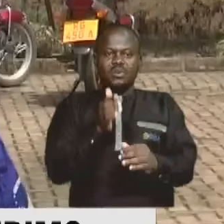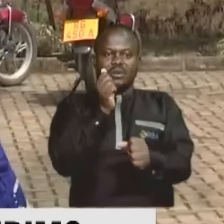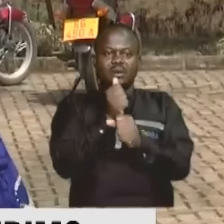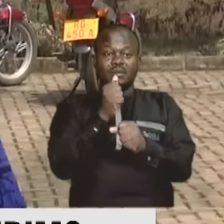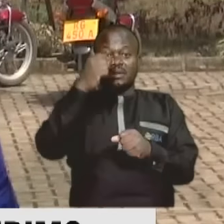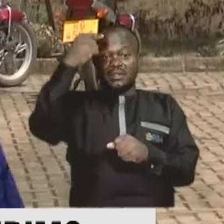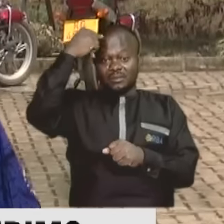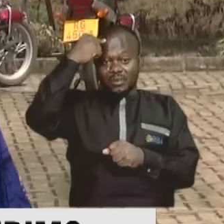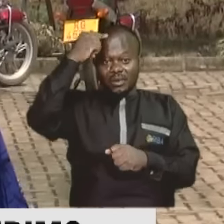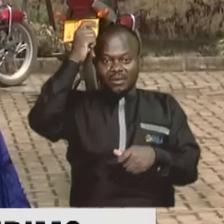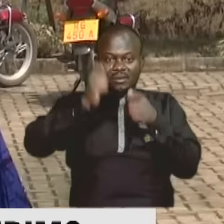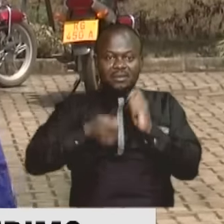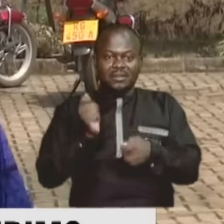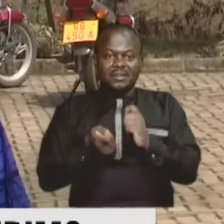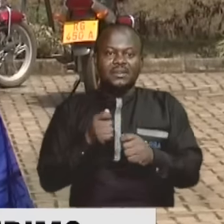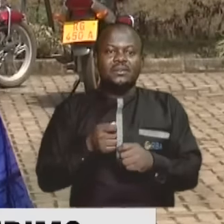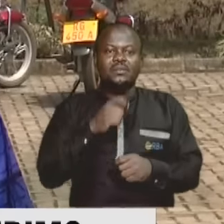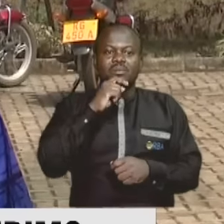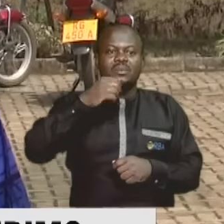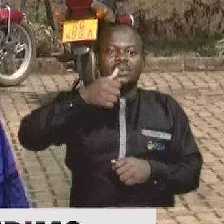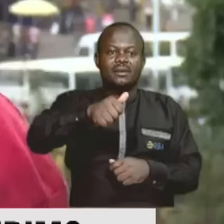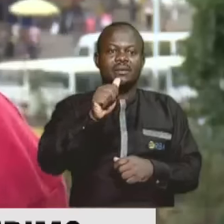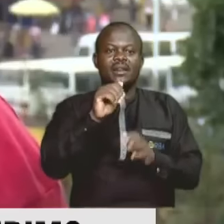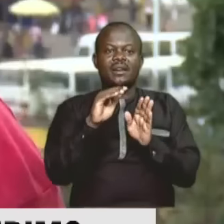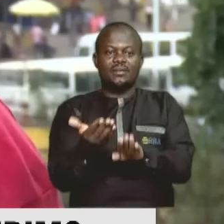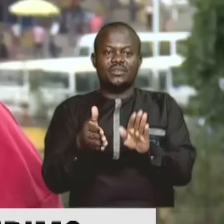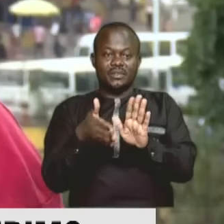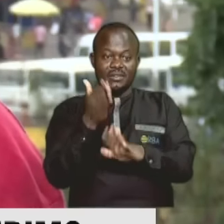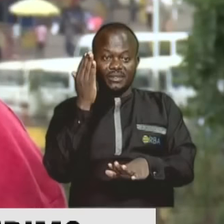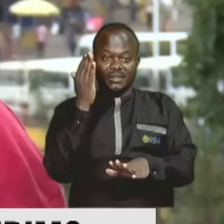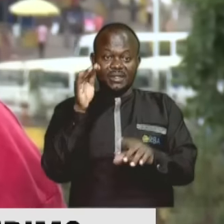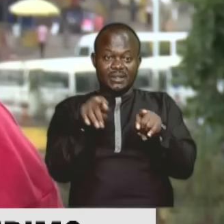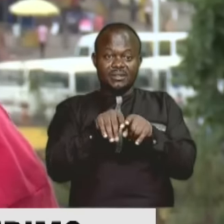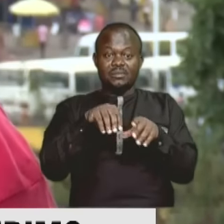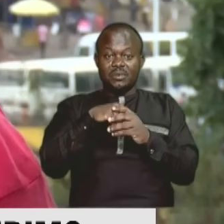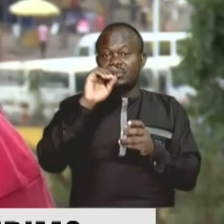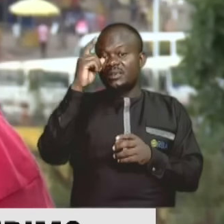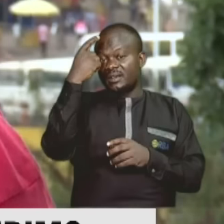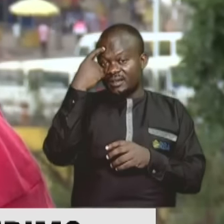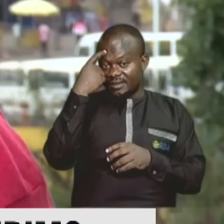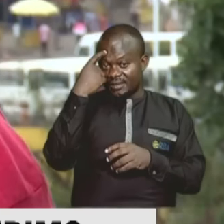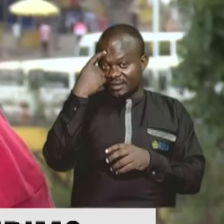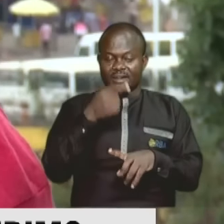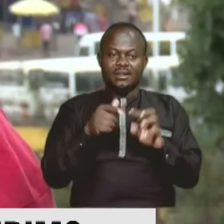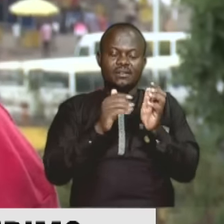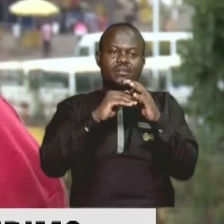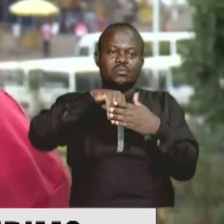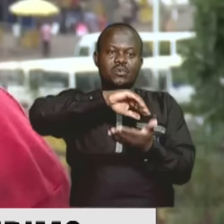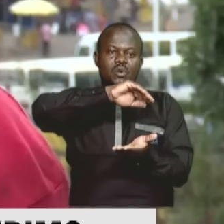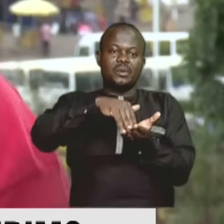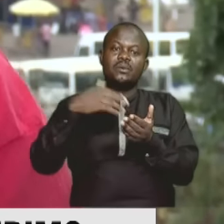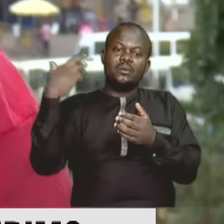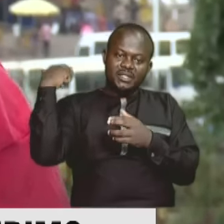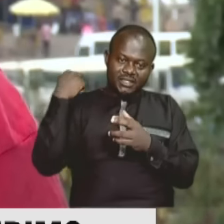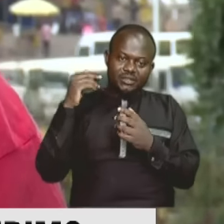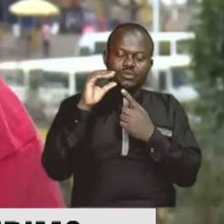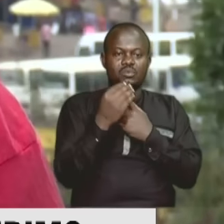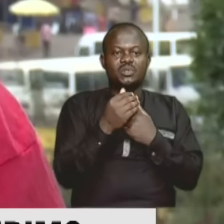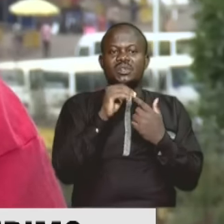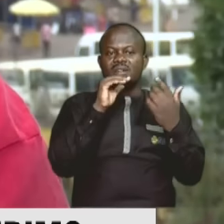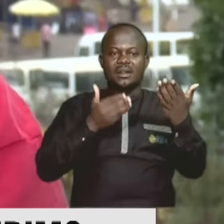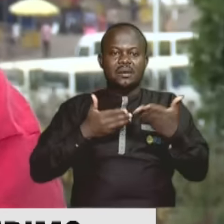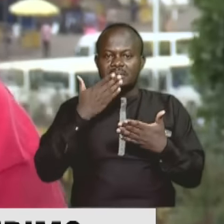ruhanga rw'ingoma ngo umugabo we ngarakenyuka nko muri leta cyangwa mu bigo bishinzwe umuco ntago babyakira